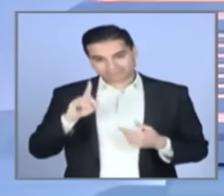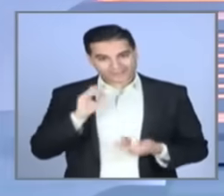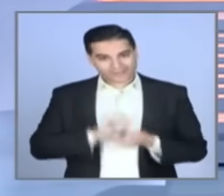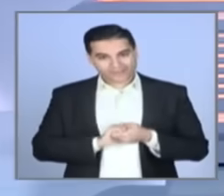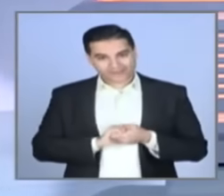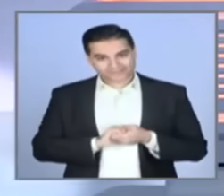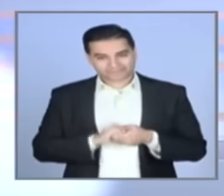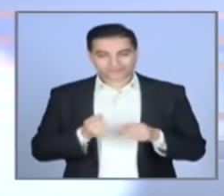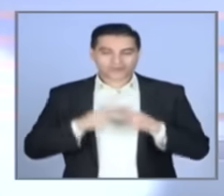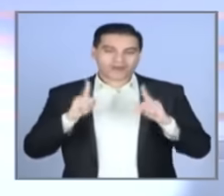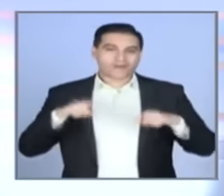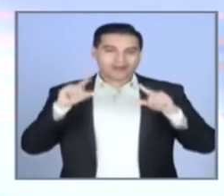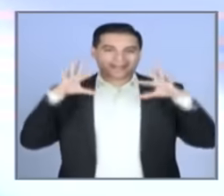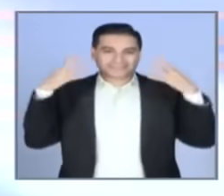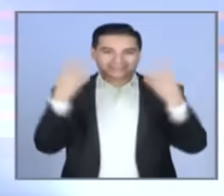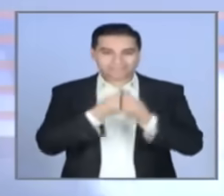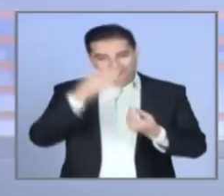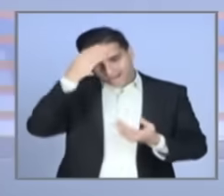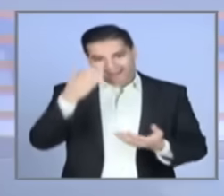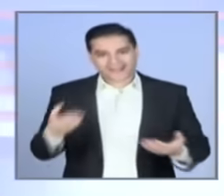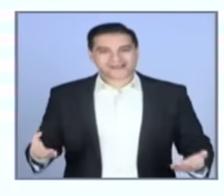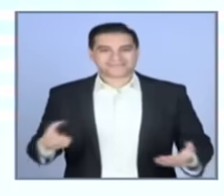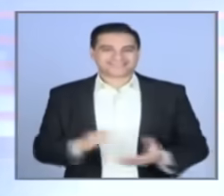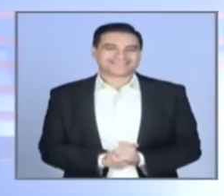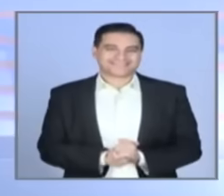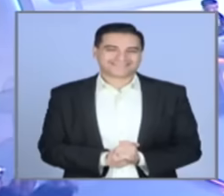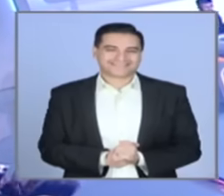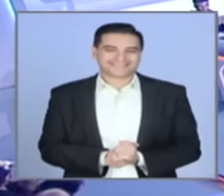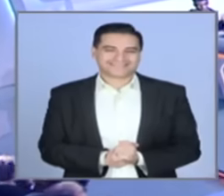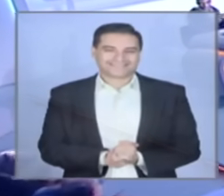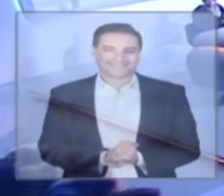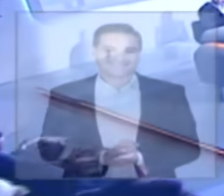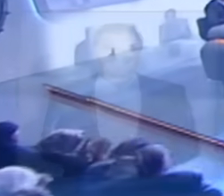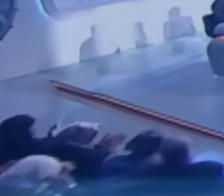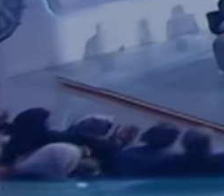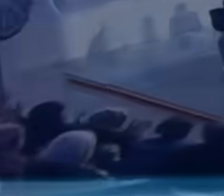اتفقنا؟ وإلى اللقاء وحلقة جديدة مع العباقرة.